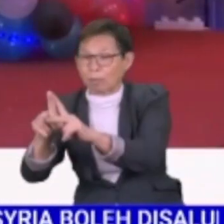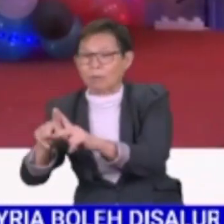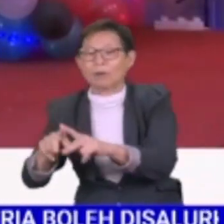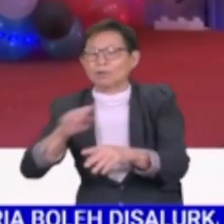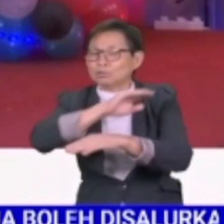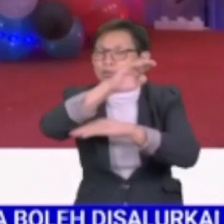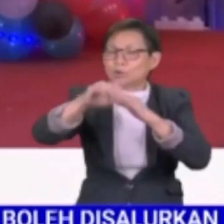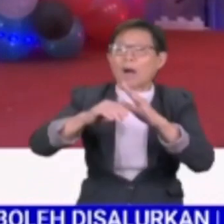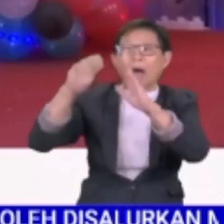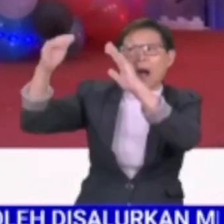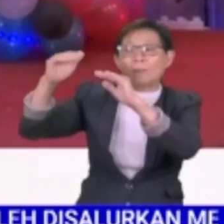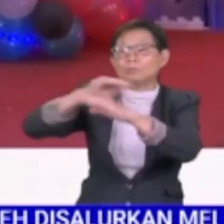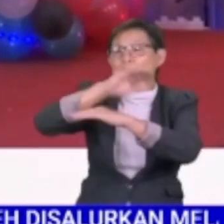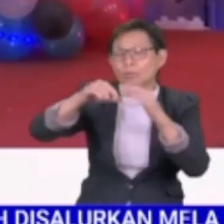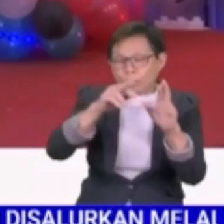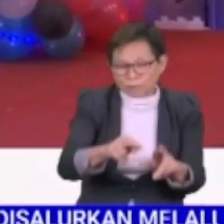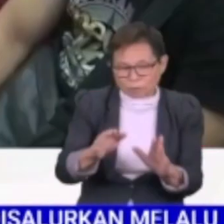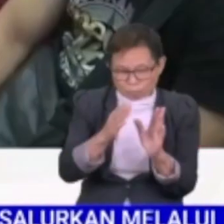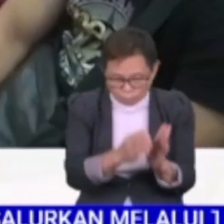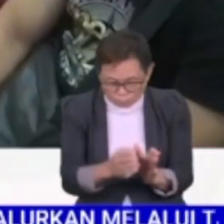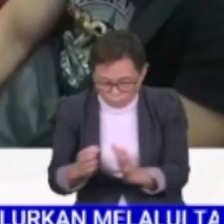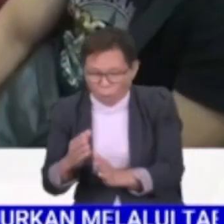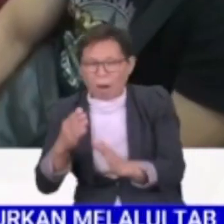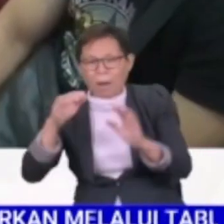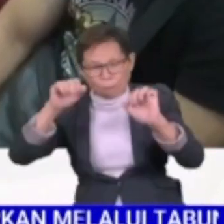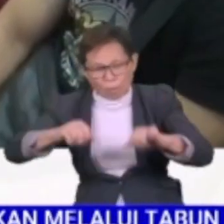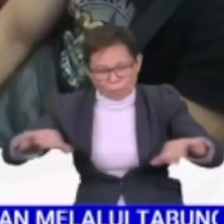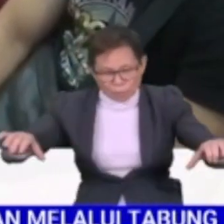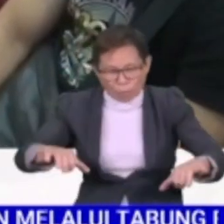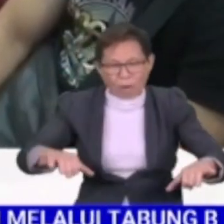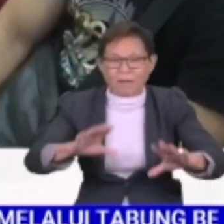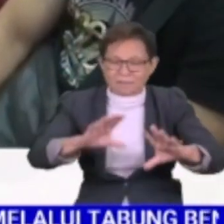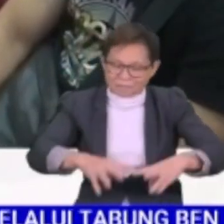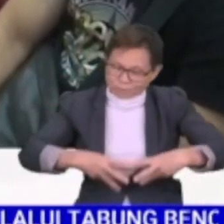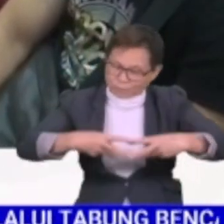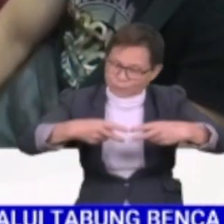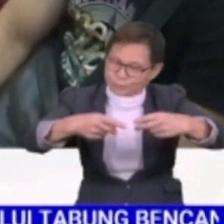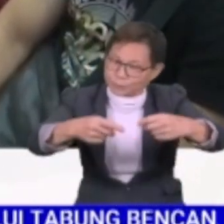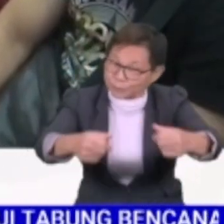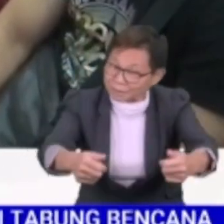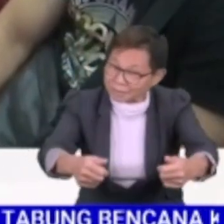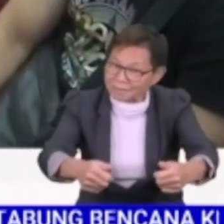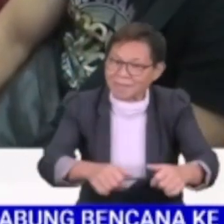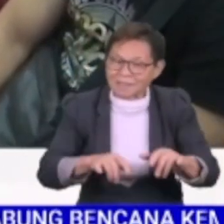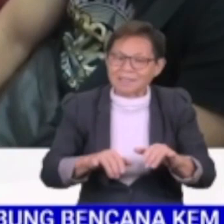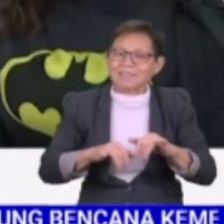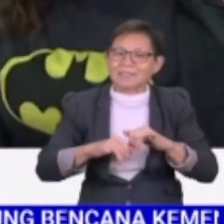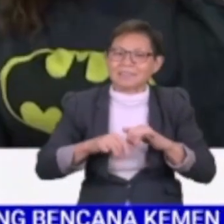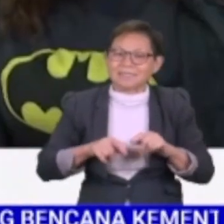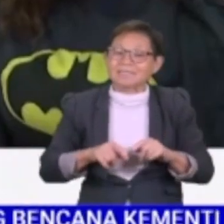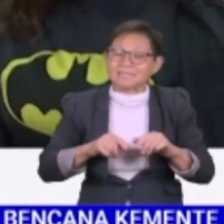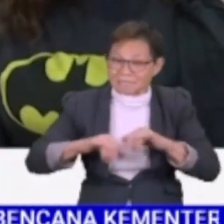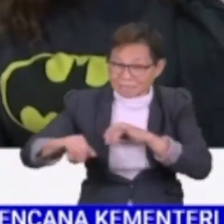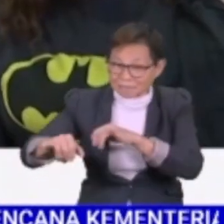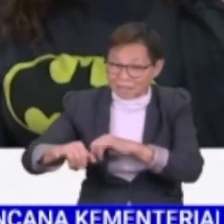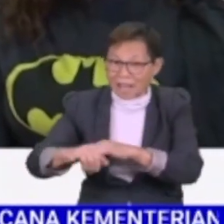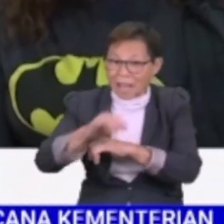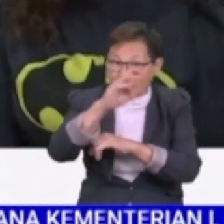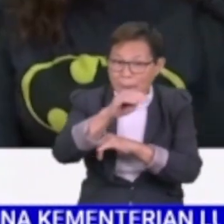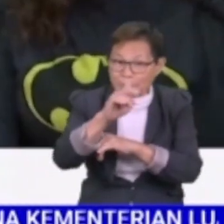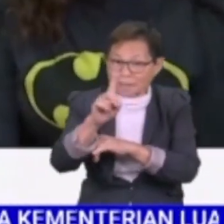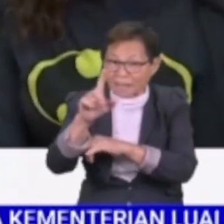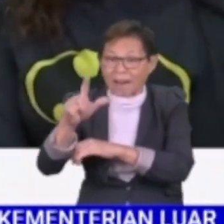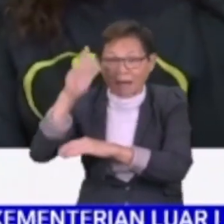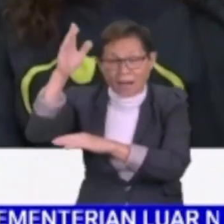segala perancangan yang telah disusun atur dapat dilaksanakan dengan lancar selaras dengan itu jelasnya pihak